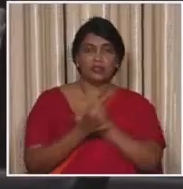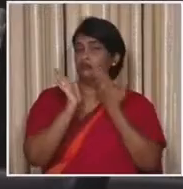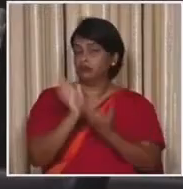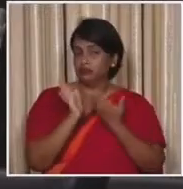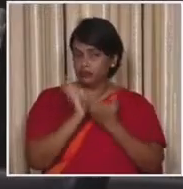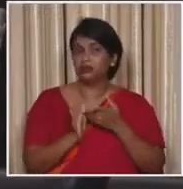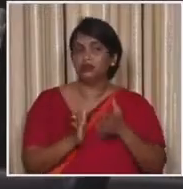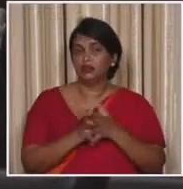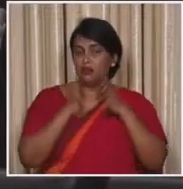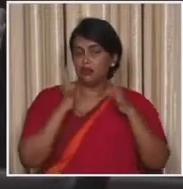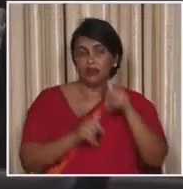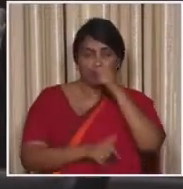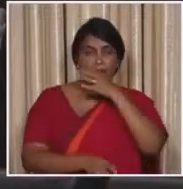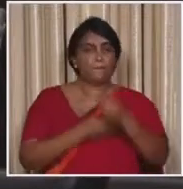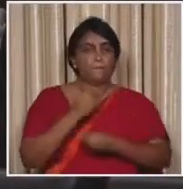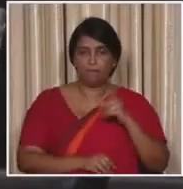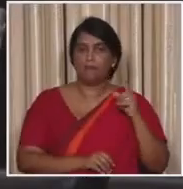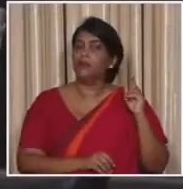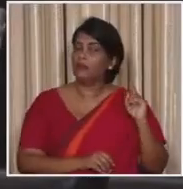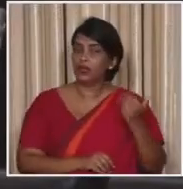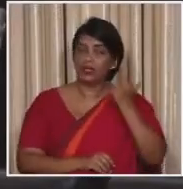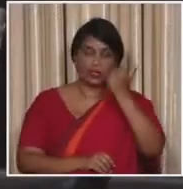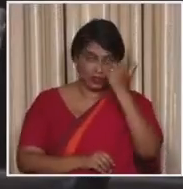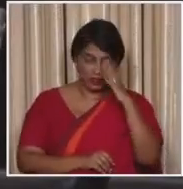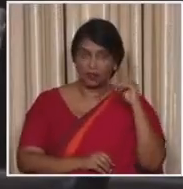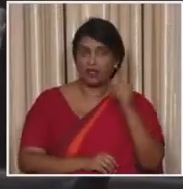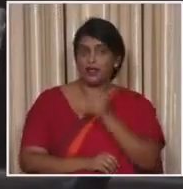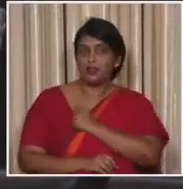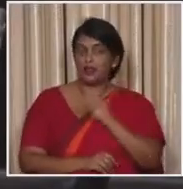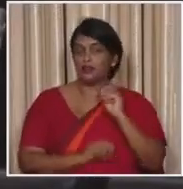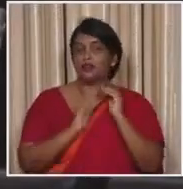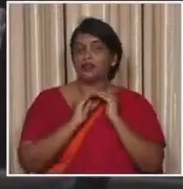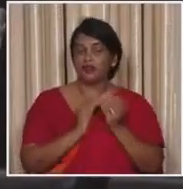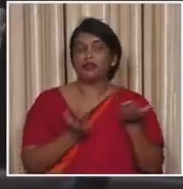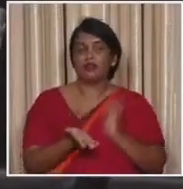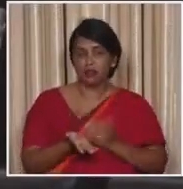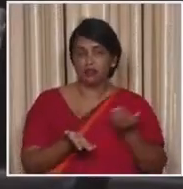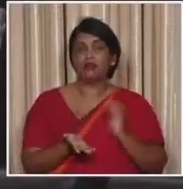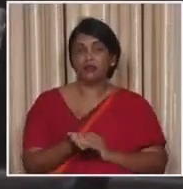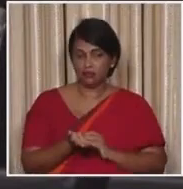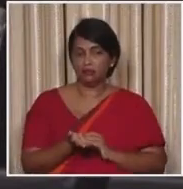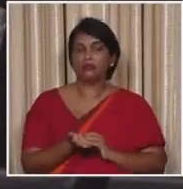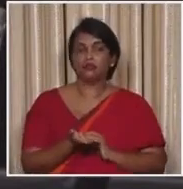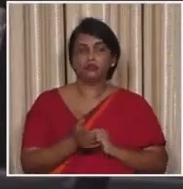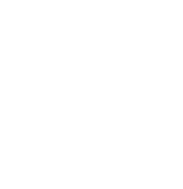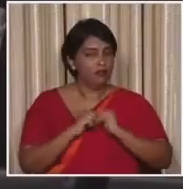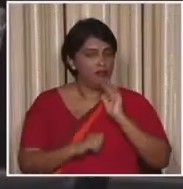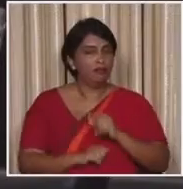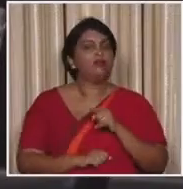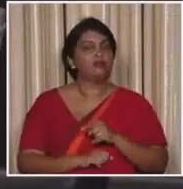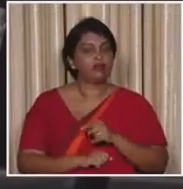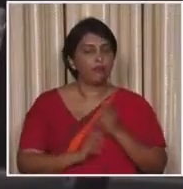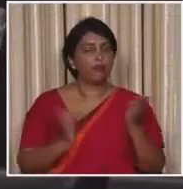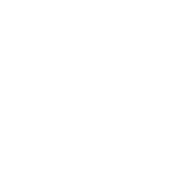ඉදිරිපත් කරලා මෙතන විශාල ජාවාරමක් සිද්ධ වෙන හින්දා ඉතාලියේ ස්ථානාපති කාර්යාලයෙන් නැවත නැවතත් ඔවුන් විසින්ම ක්‍රමවේදයක් මගින්